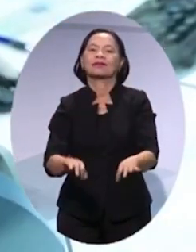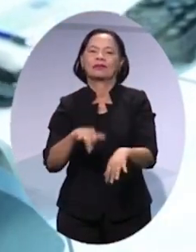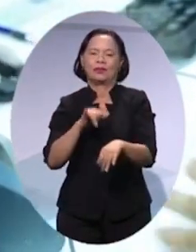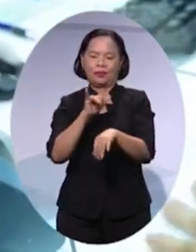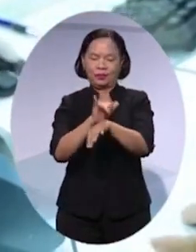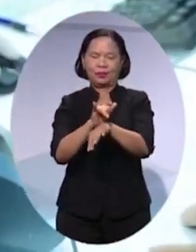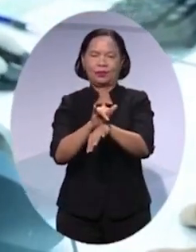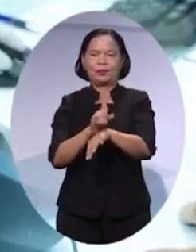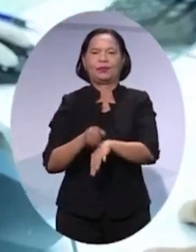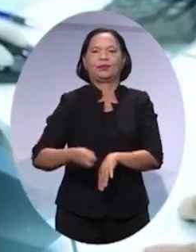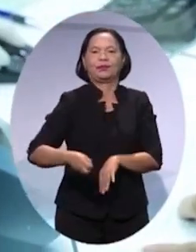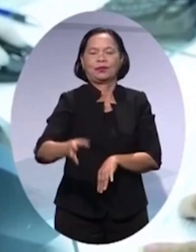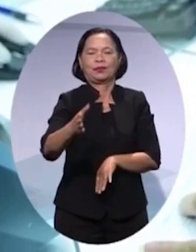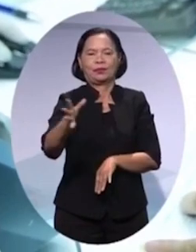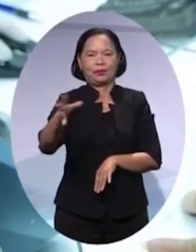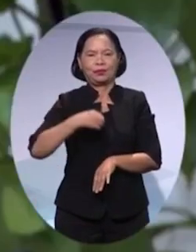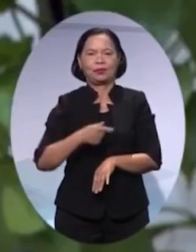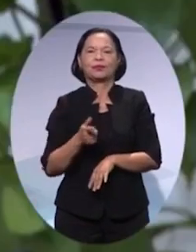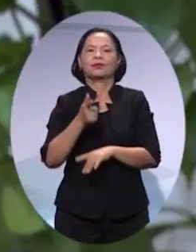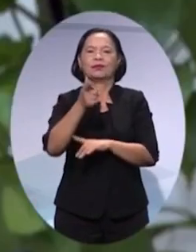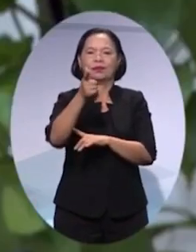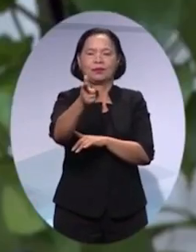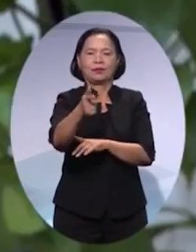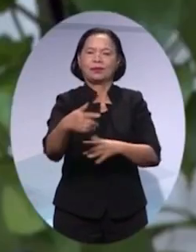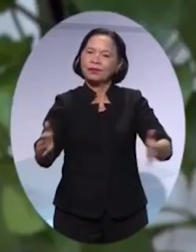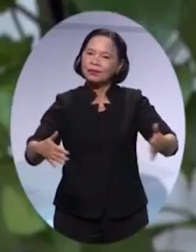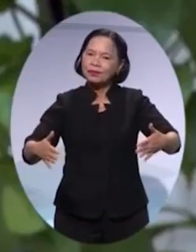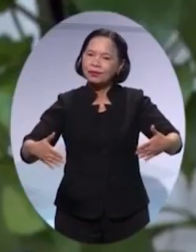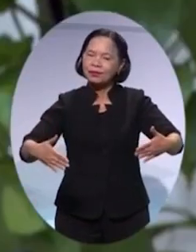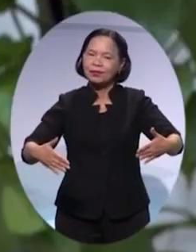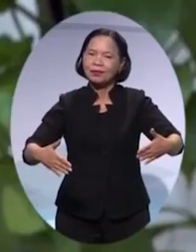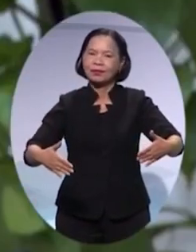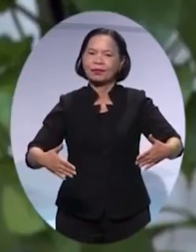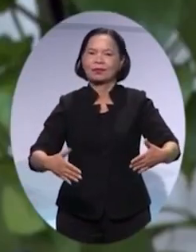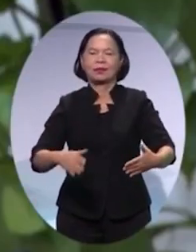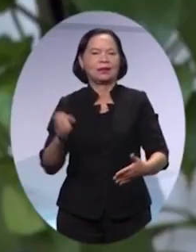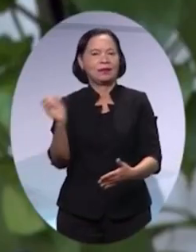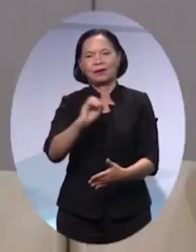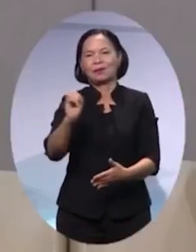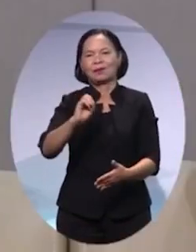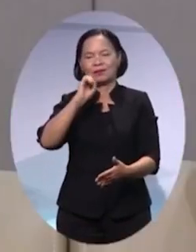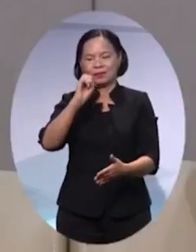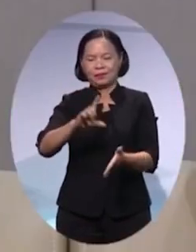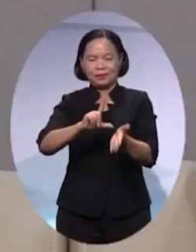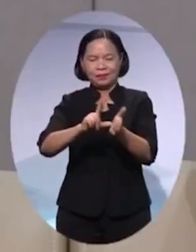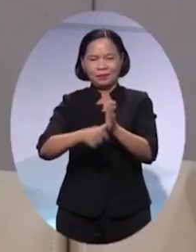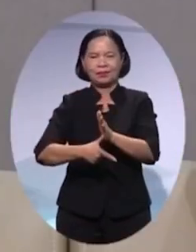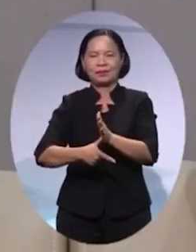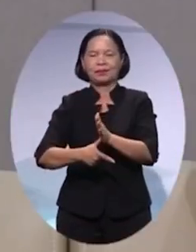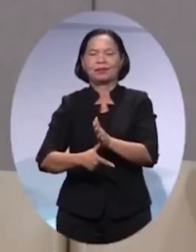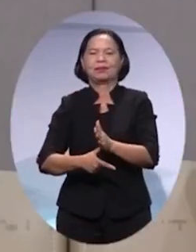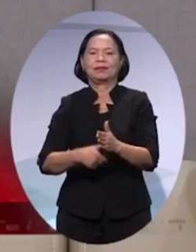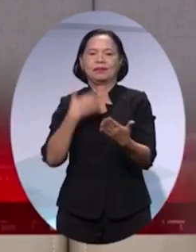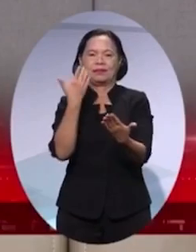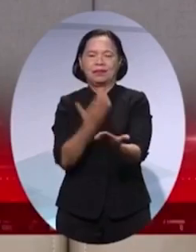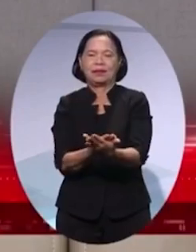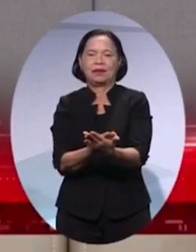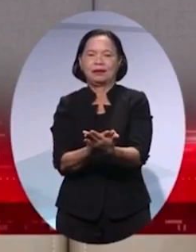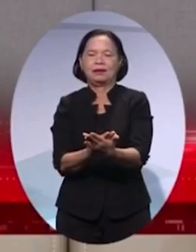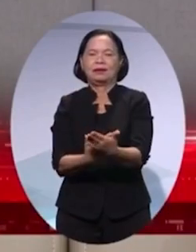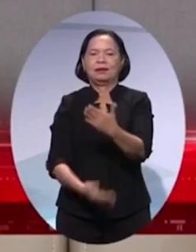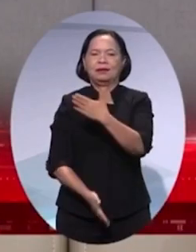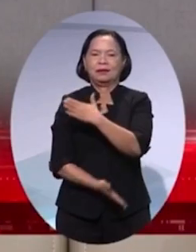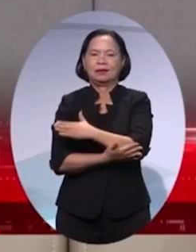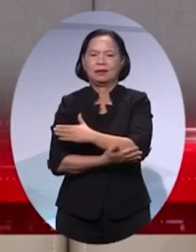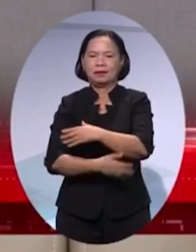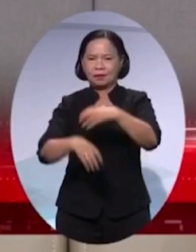tôi gửi lên, thì giải quyết chúng tôi rất là nhanh gọn và cũng không mất nhiều thời gian gì. Để những cái hỗ trợ của các ngân hàng thương mại,